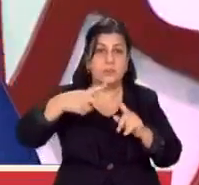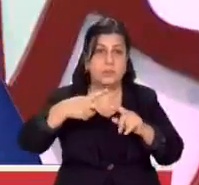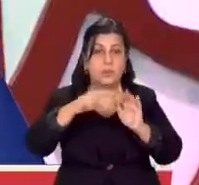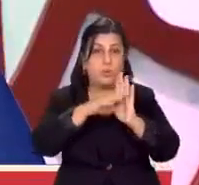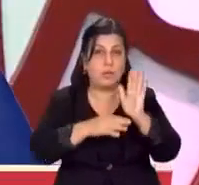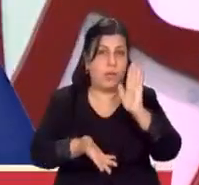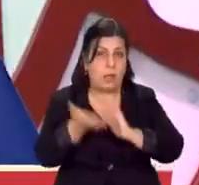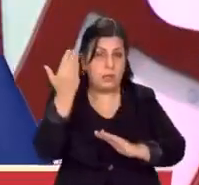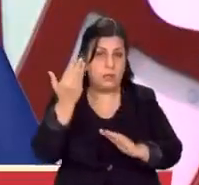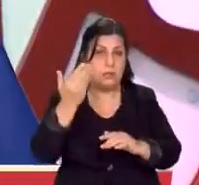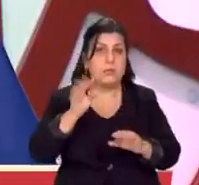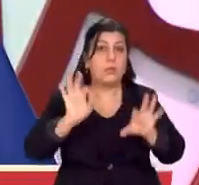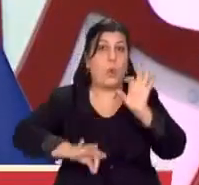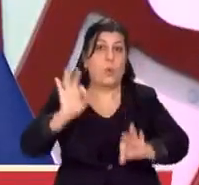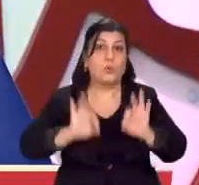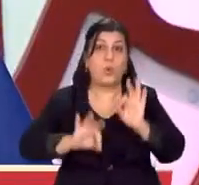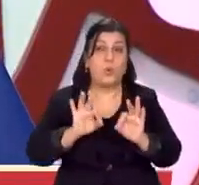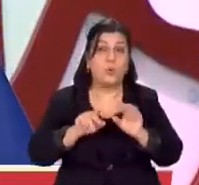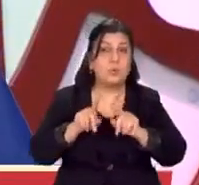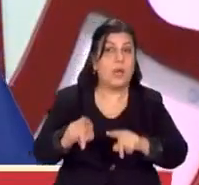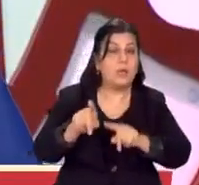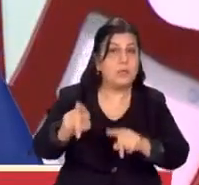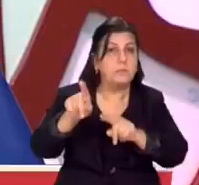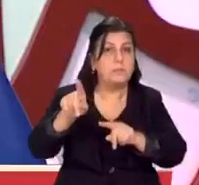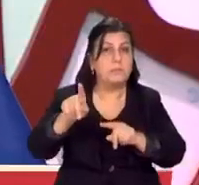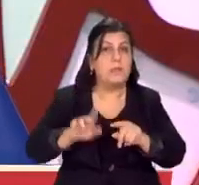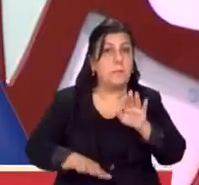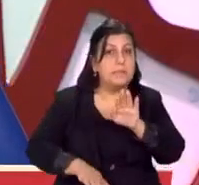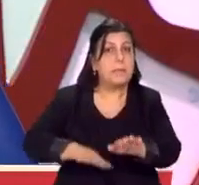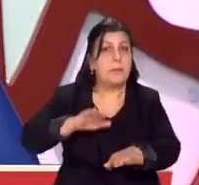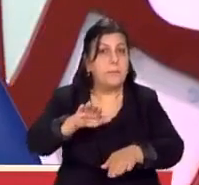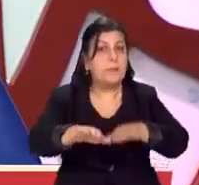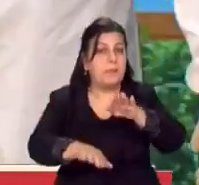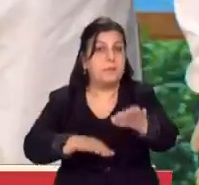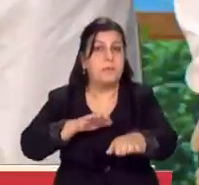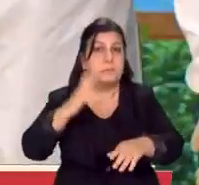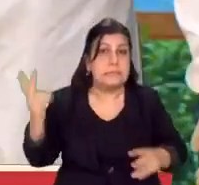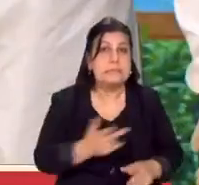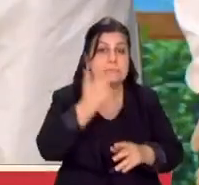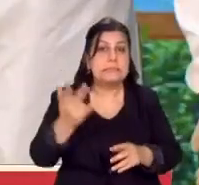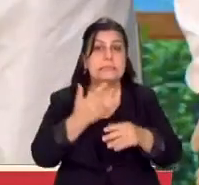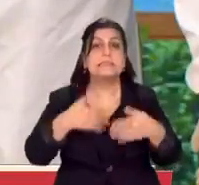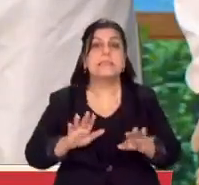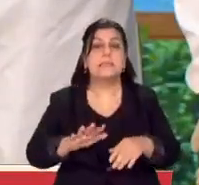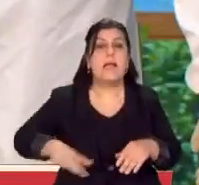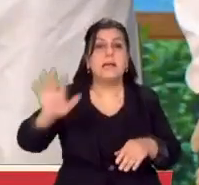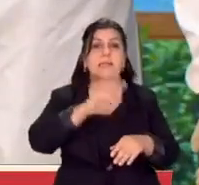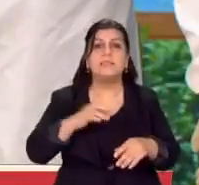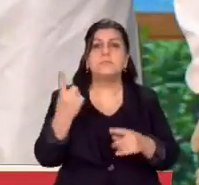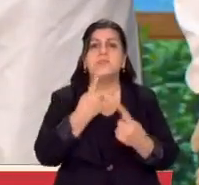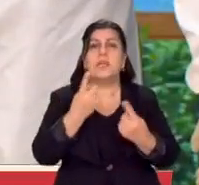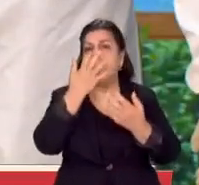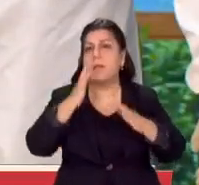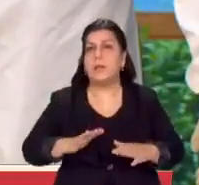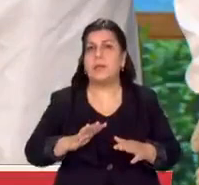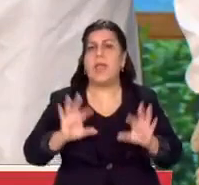kuralda öyle kaldırıldılar yani kontrollü bir şekilde basamak basamak basamak Evet şimdi herkes de şöyle bir beklenti var hani